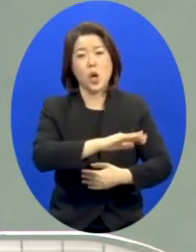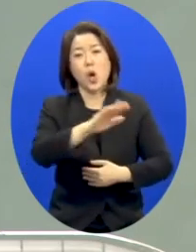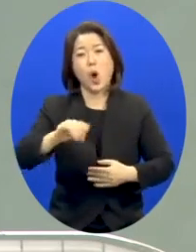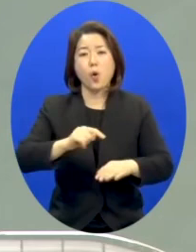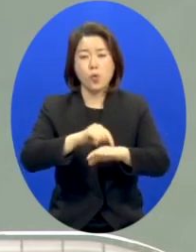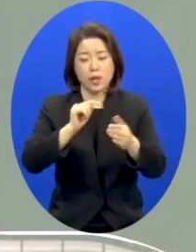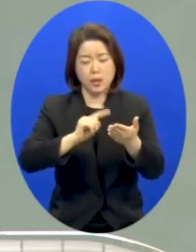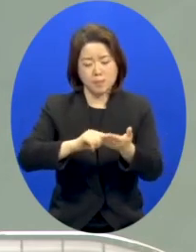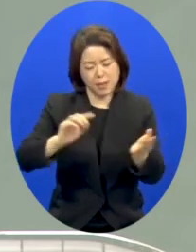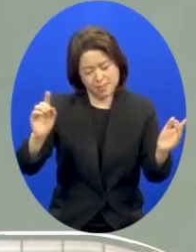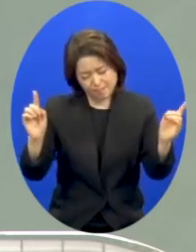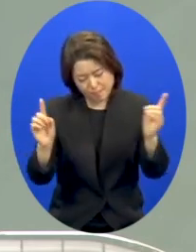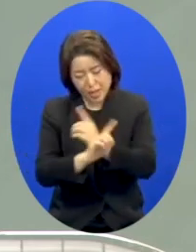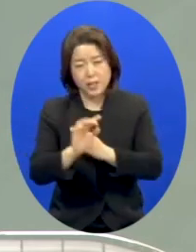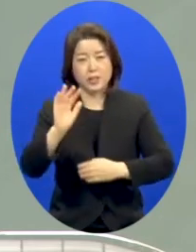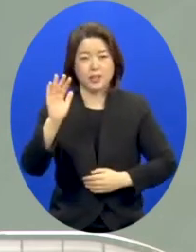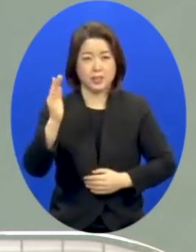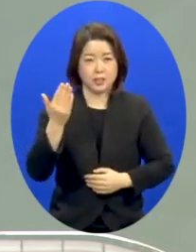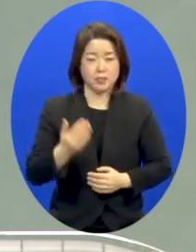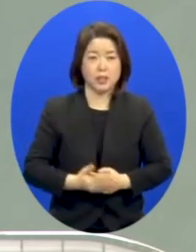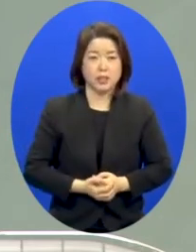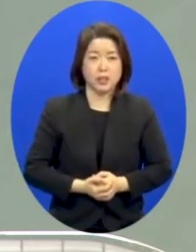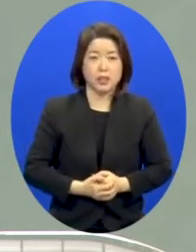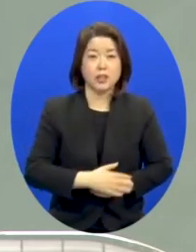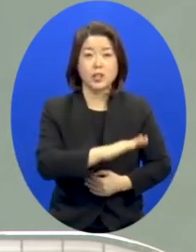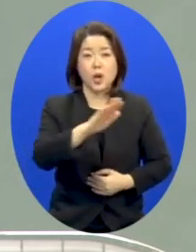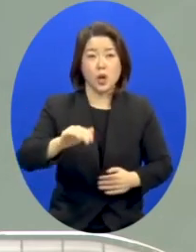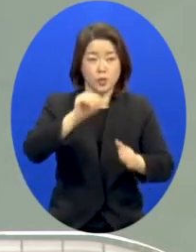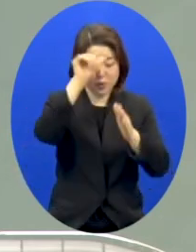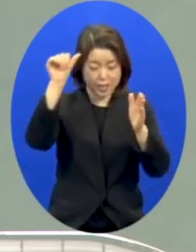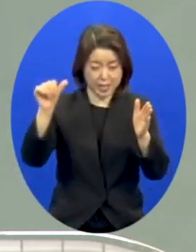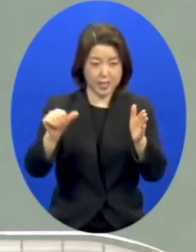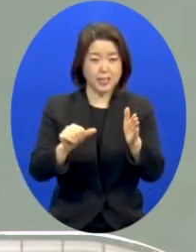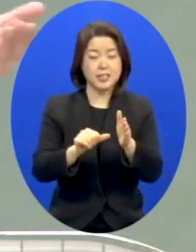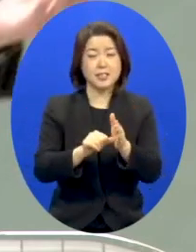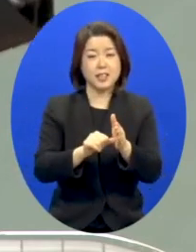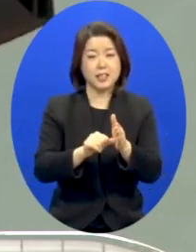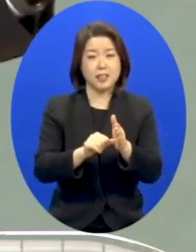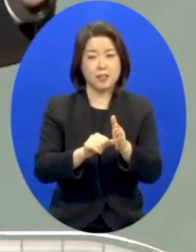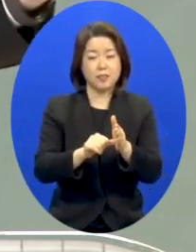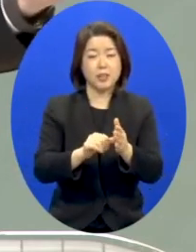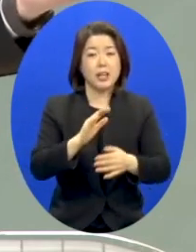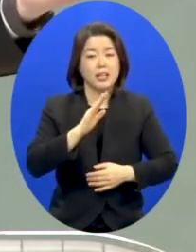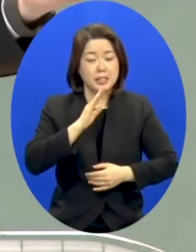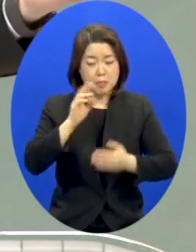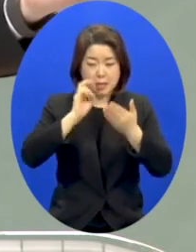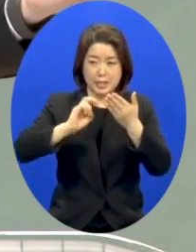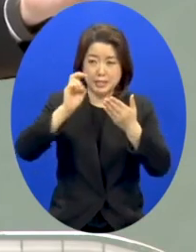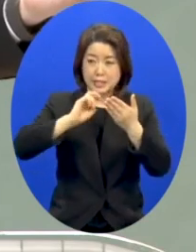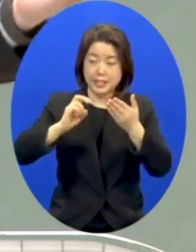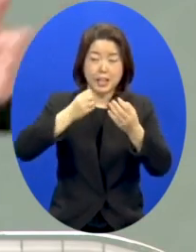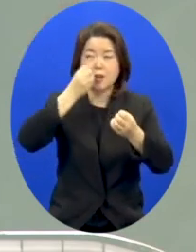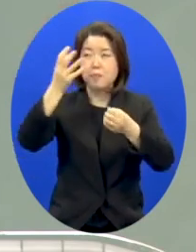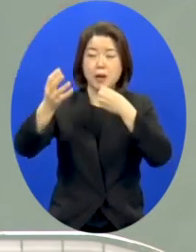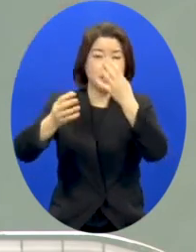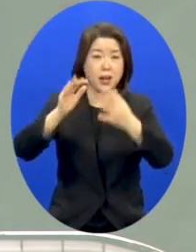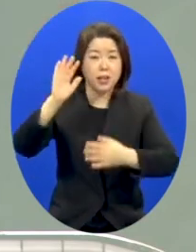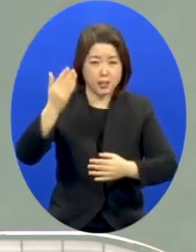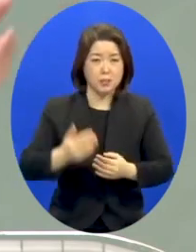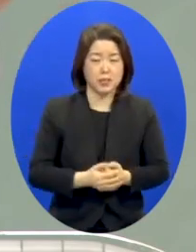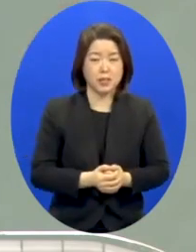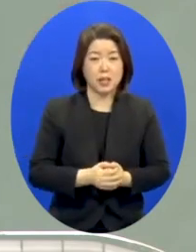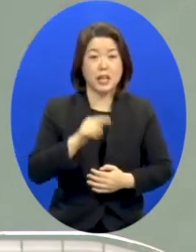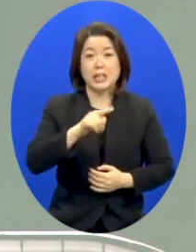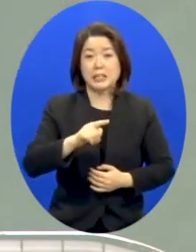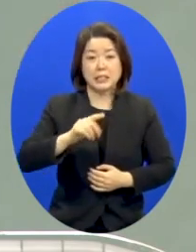뒤집어 지기 시작합니다 우리의 인생에 정말 찬양이 터지기 시작합니다 그리고 그